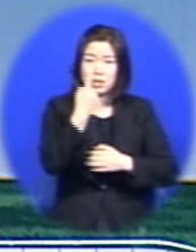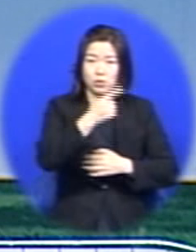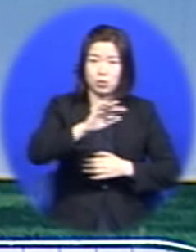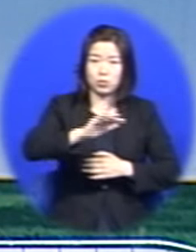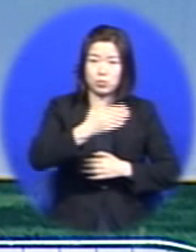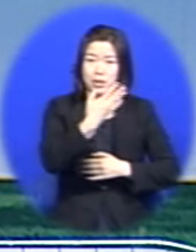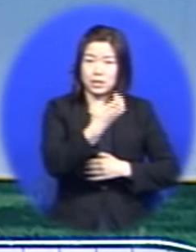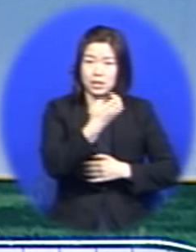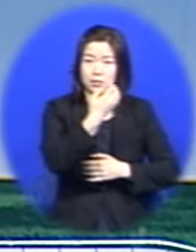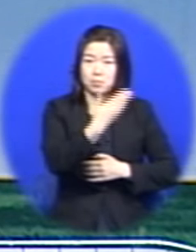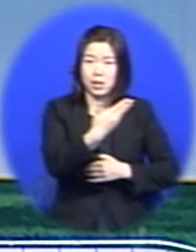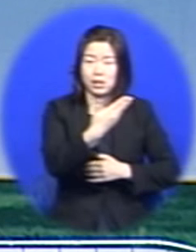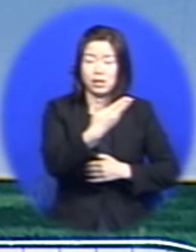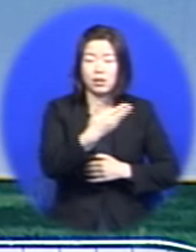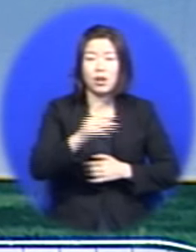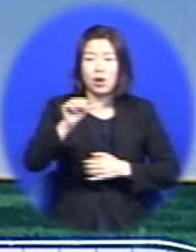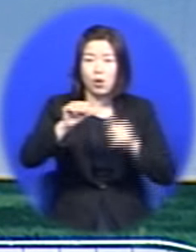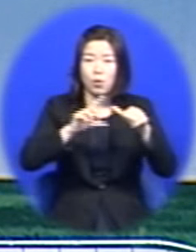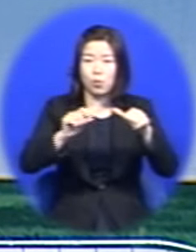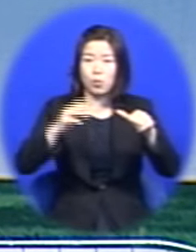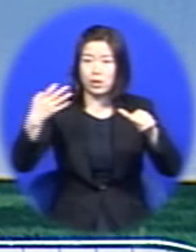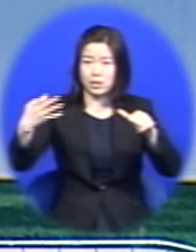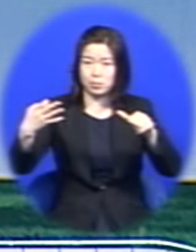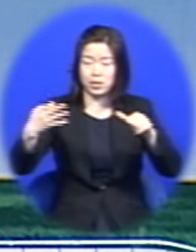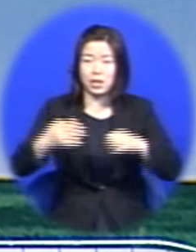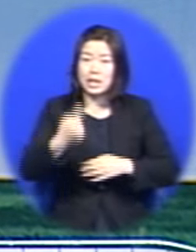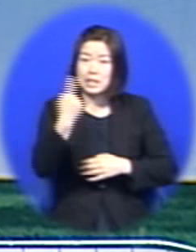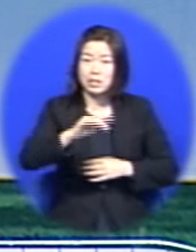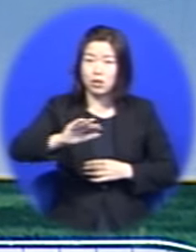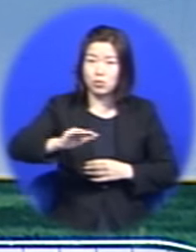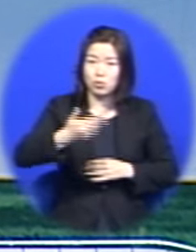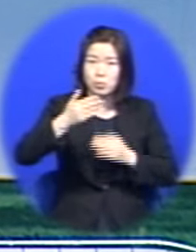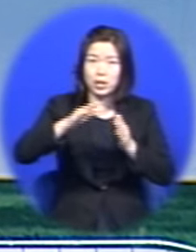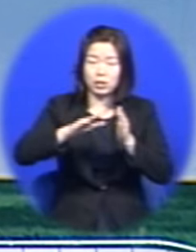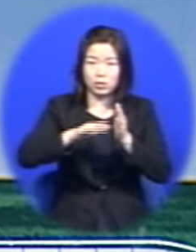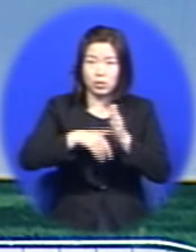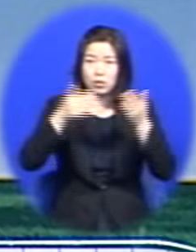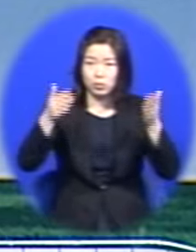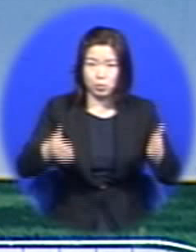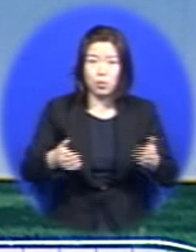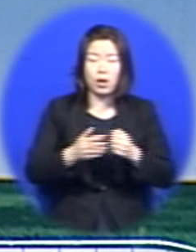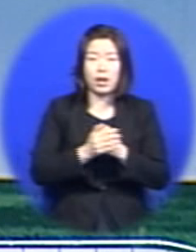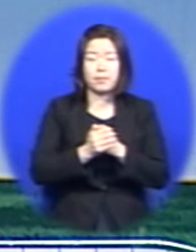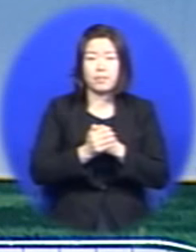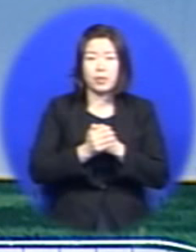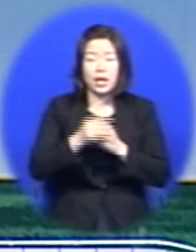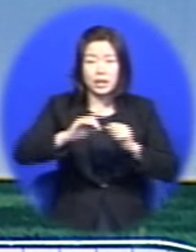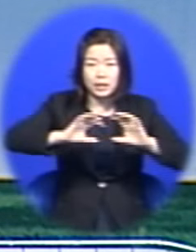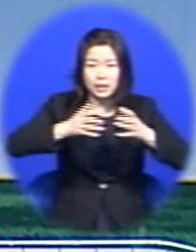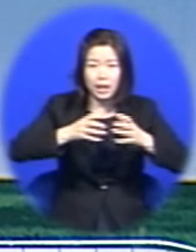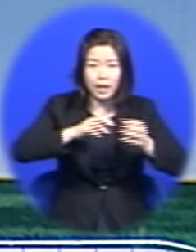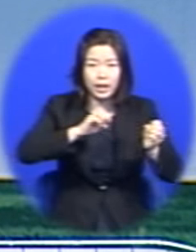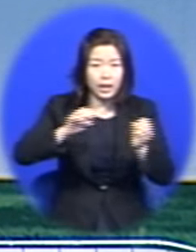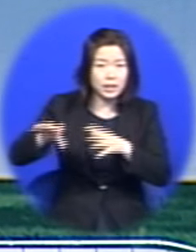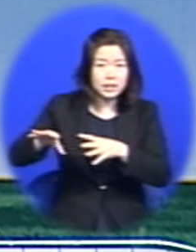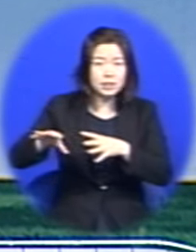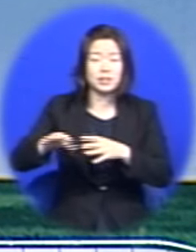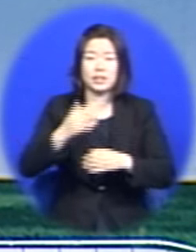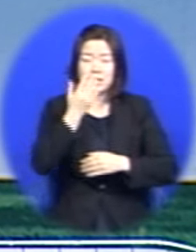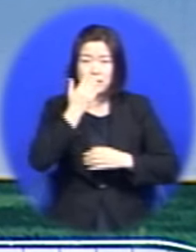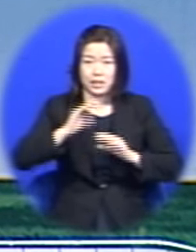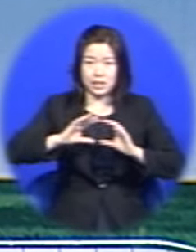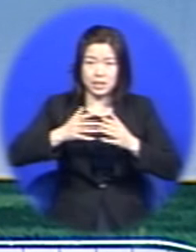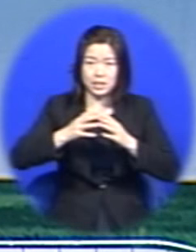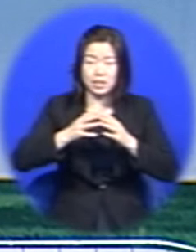1948년 5월 14일에 1900년 동안 그 이상 나라 잃은 그런